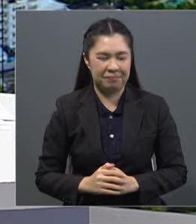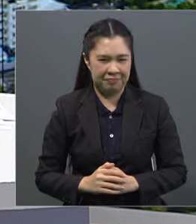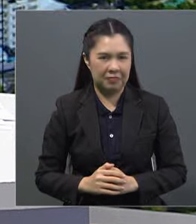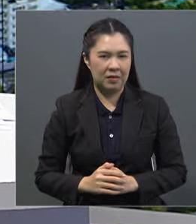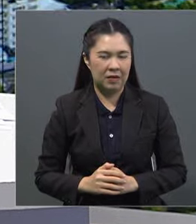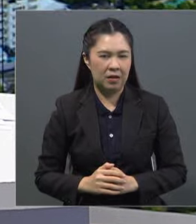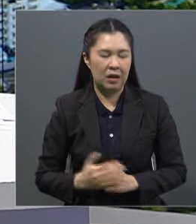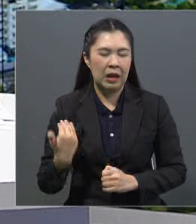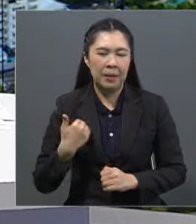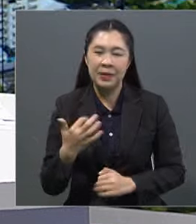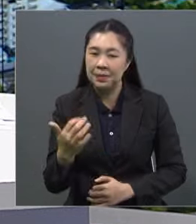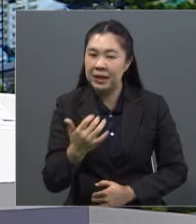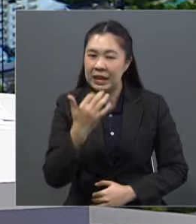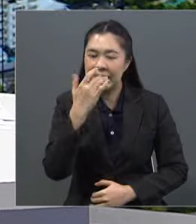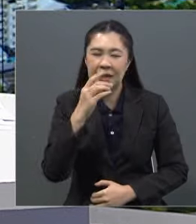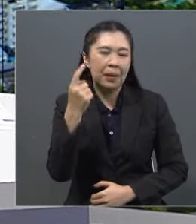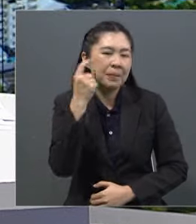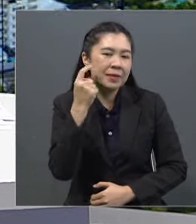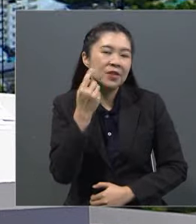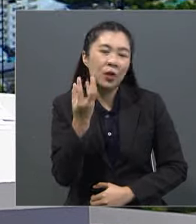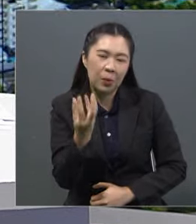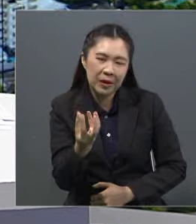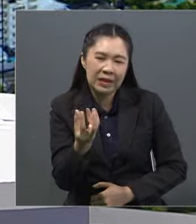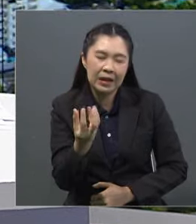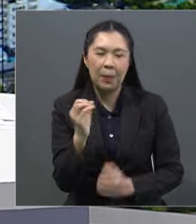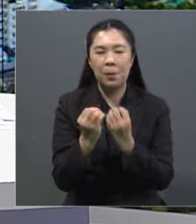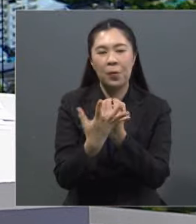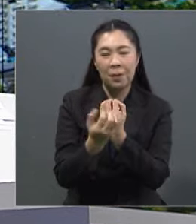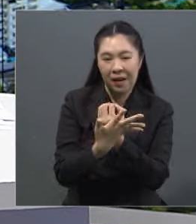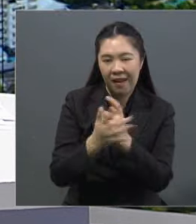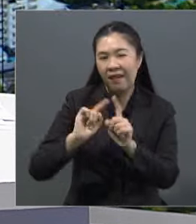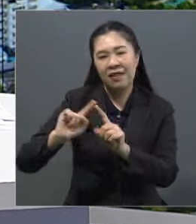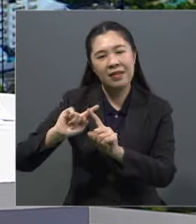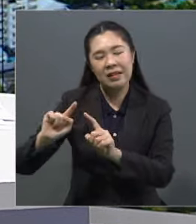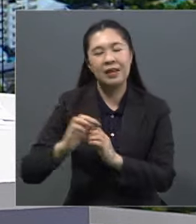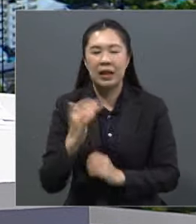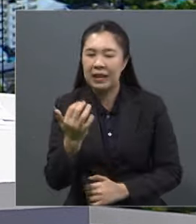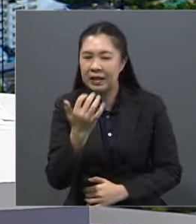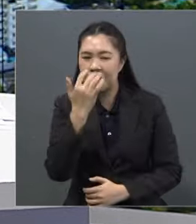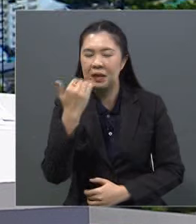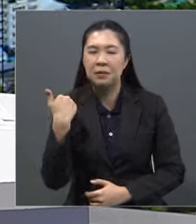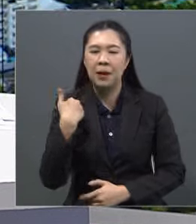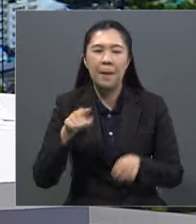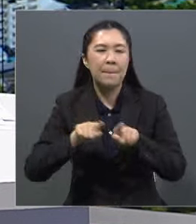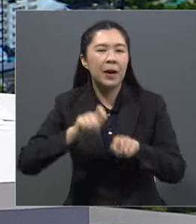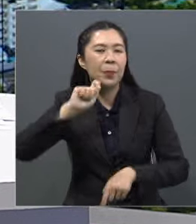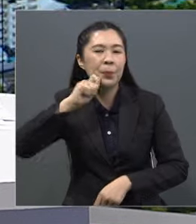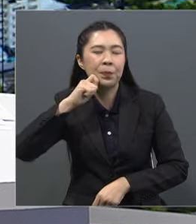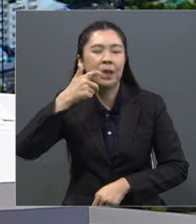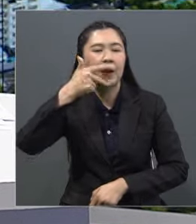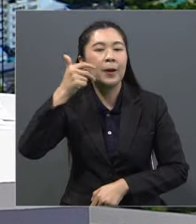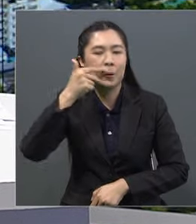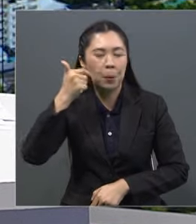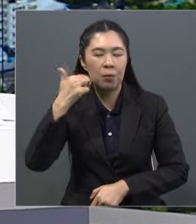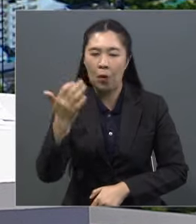ลิ่นสตรอเบอรี่บุหรี่ไฟฟ้าที่วางขายกันณขณะนี้กลิ่นมันก็จะเป็นในลักษณะแบบนี้บางทีเป็นลูกอมขนมหวานมันไม่เ